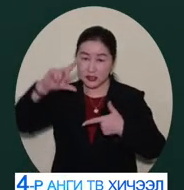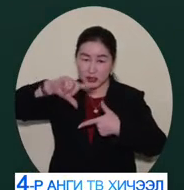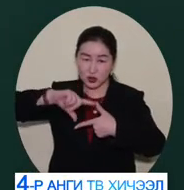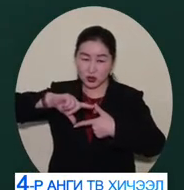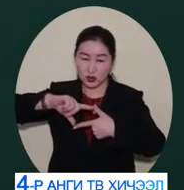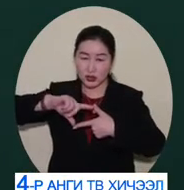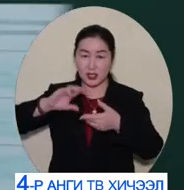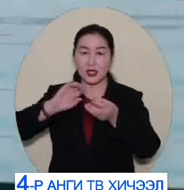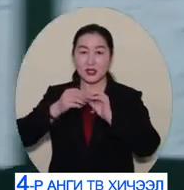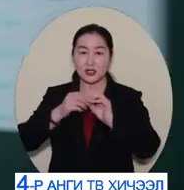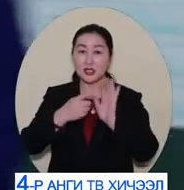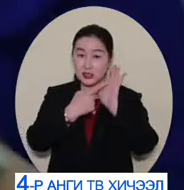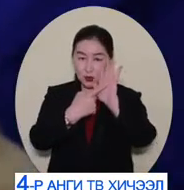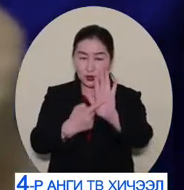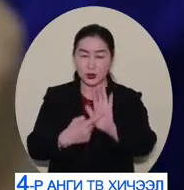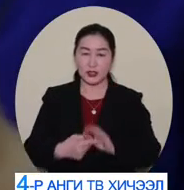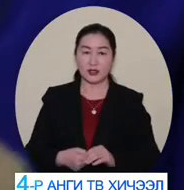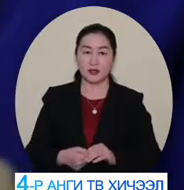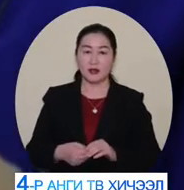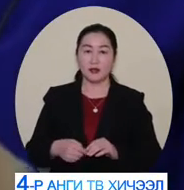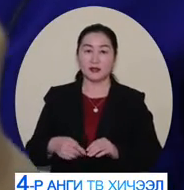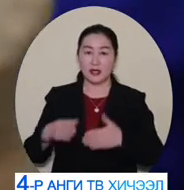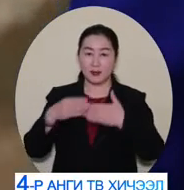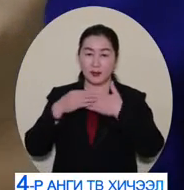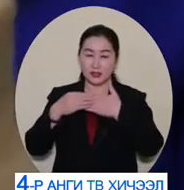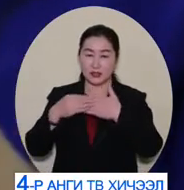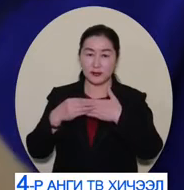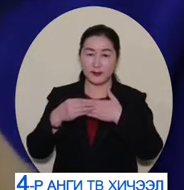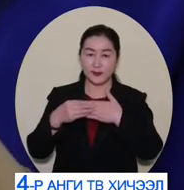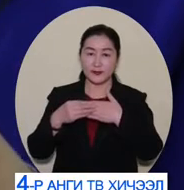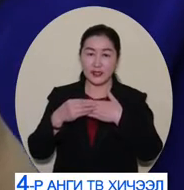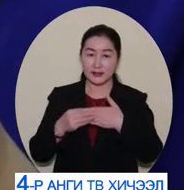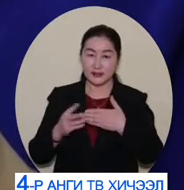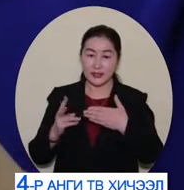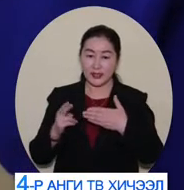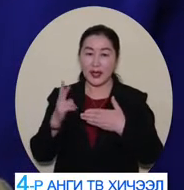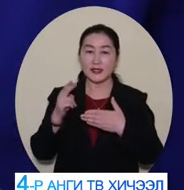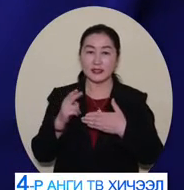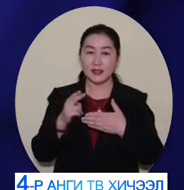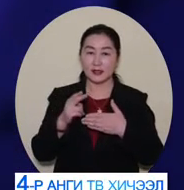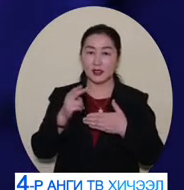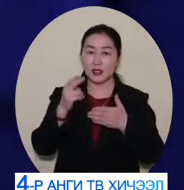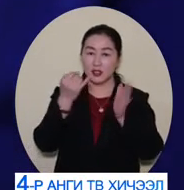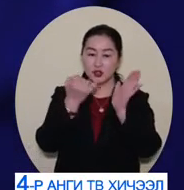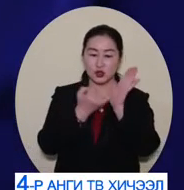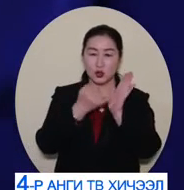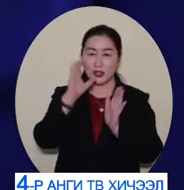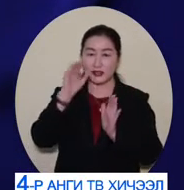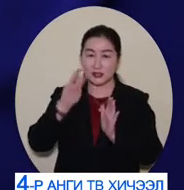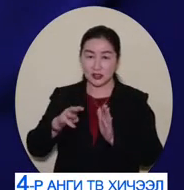За энэ бол багшийнх нь хийсэн одоо хаачилсан одоо 6